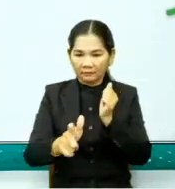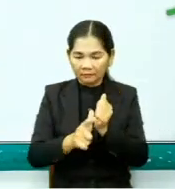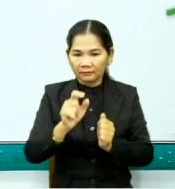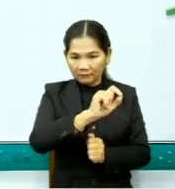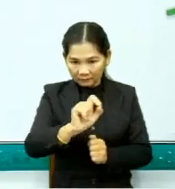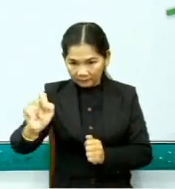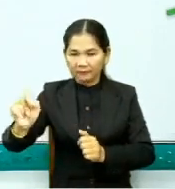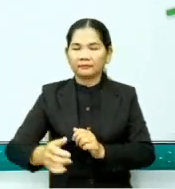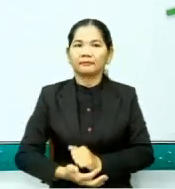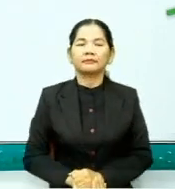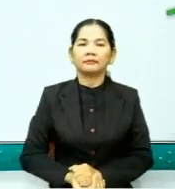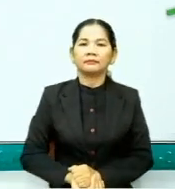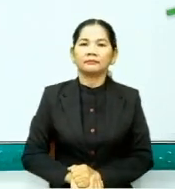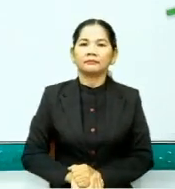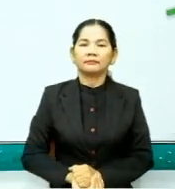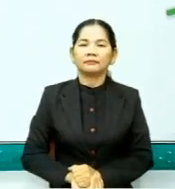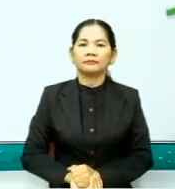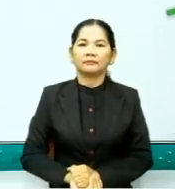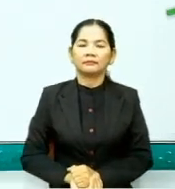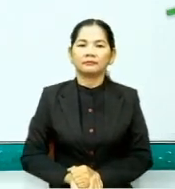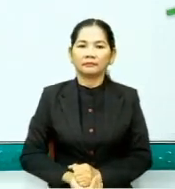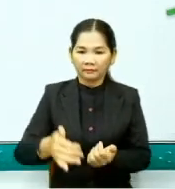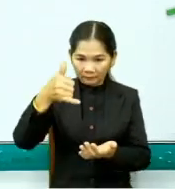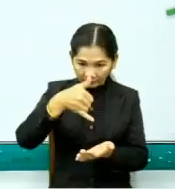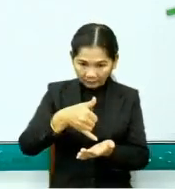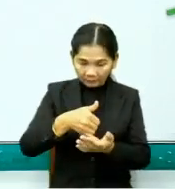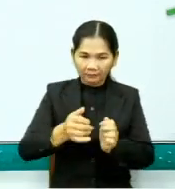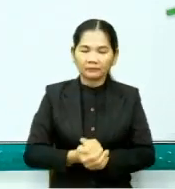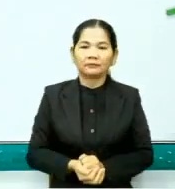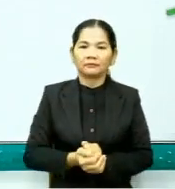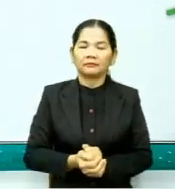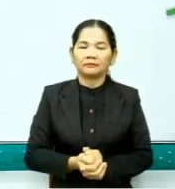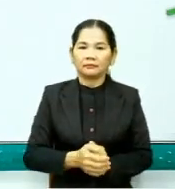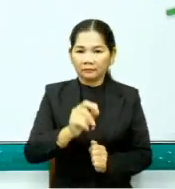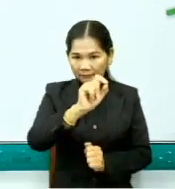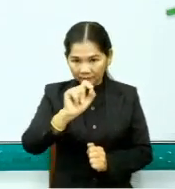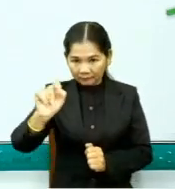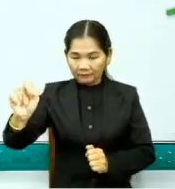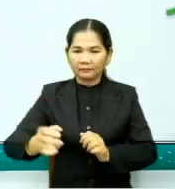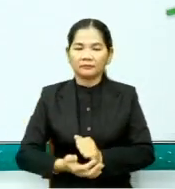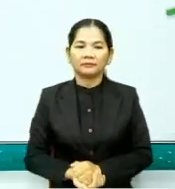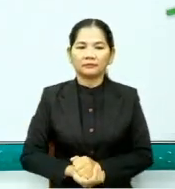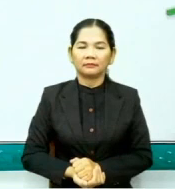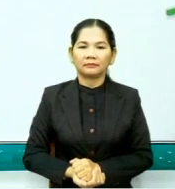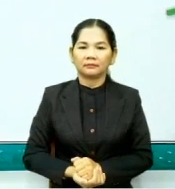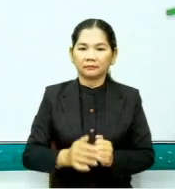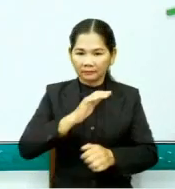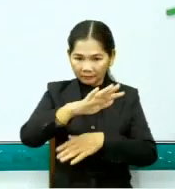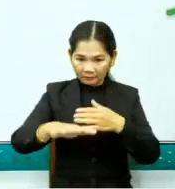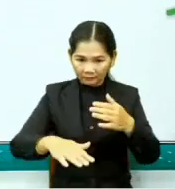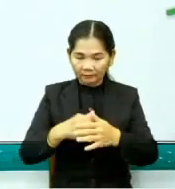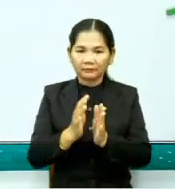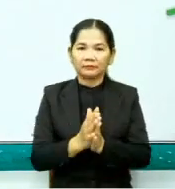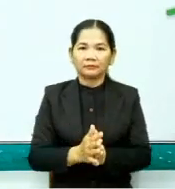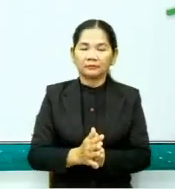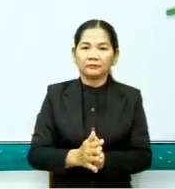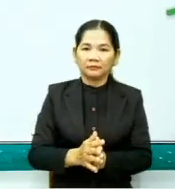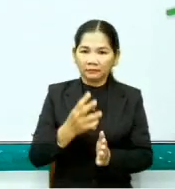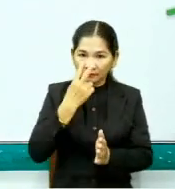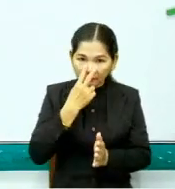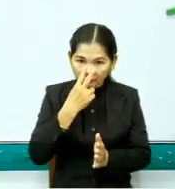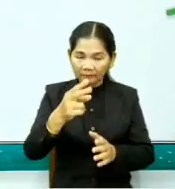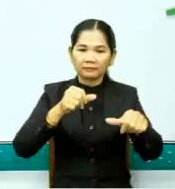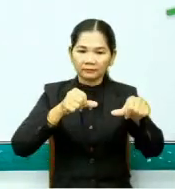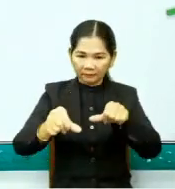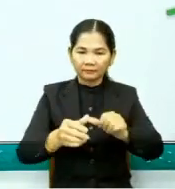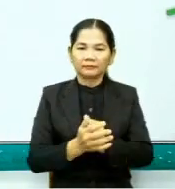nề chà chẳng thằng ngày ní cư dừng sạc xa ông phì xùm nây nà con chà chẳng con tặng ạc nìa con chăm tạm đàn bằng tò